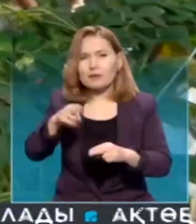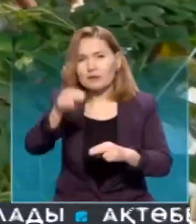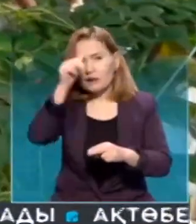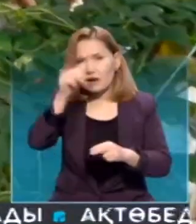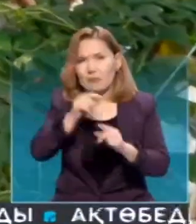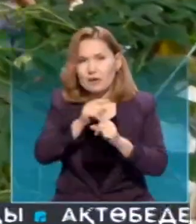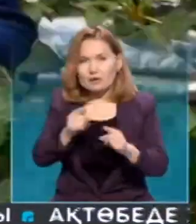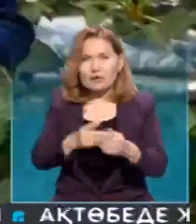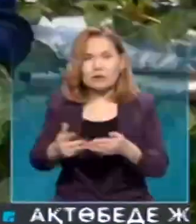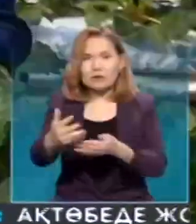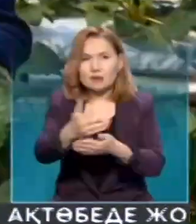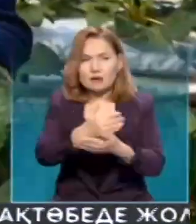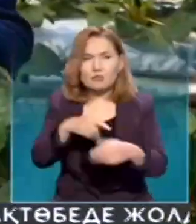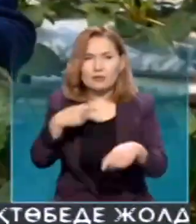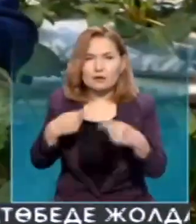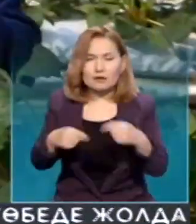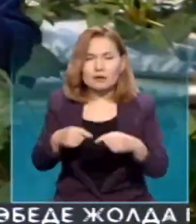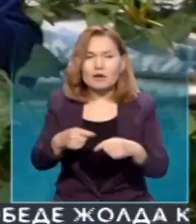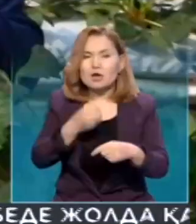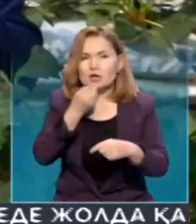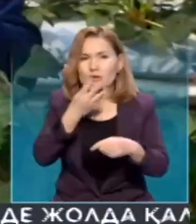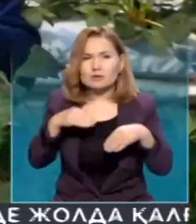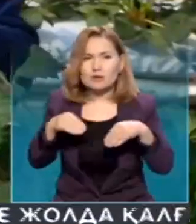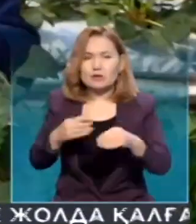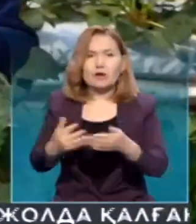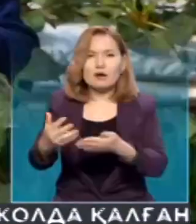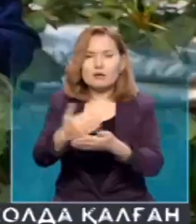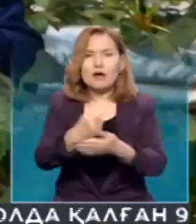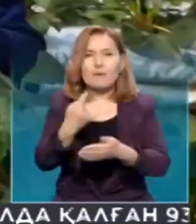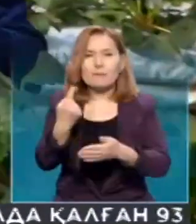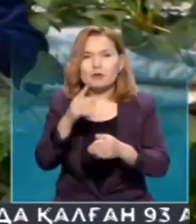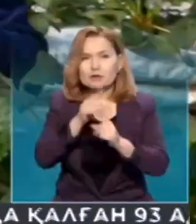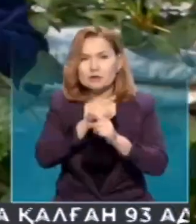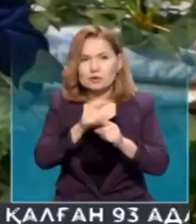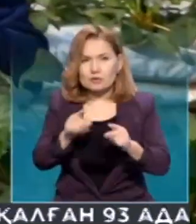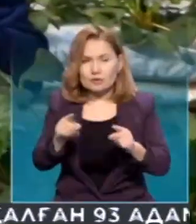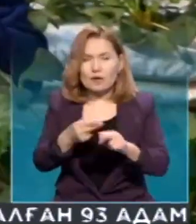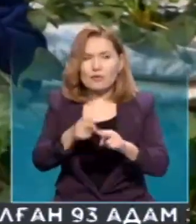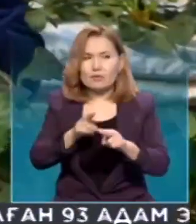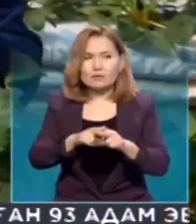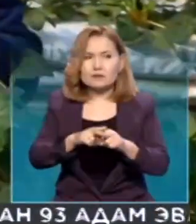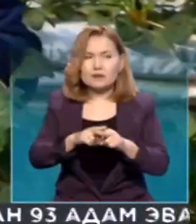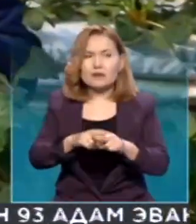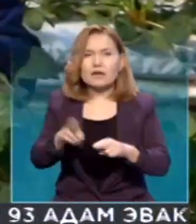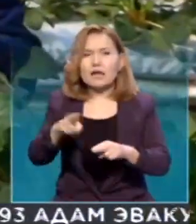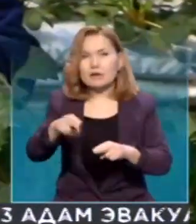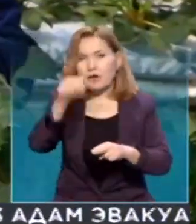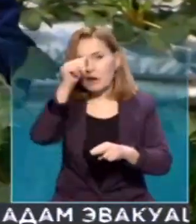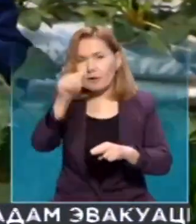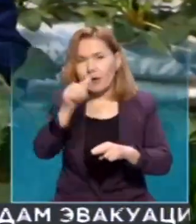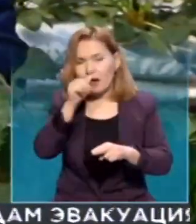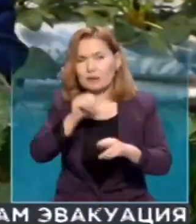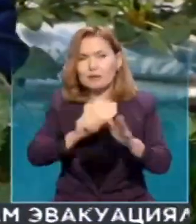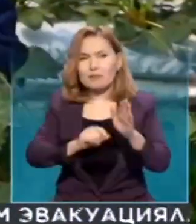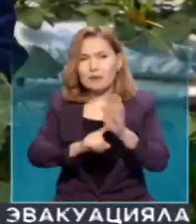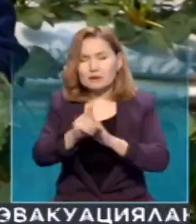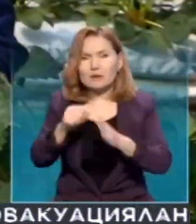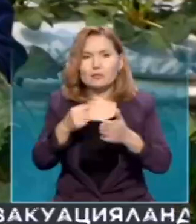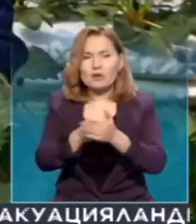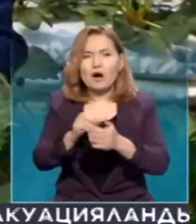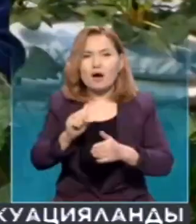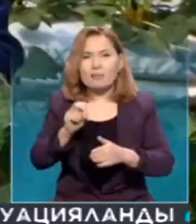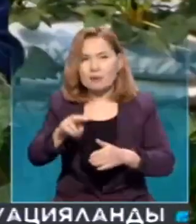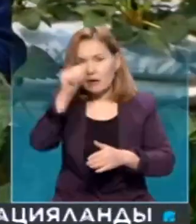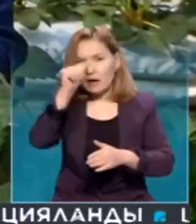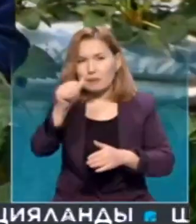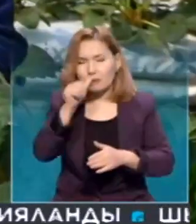бері терілуде. Өнімділігі осы бір сезонда, былайша айтқанда мынау декабрь айынан апрель айына дейін